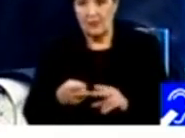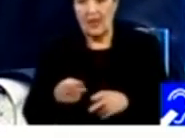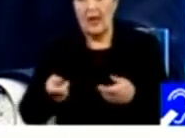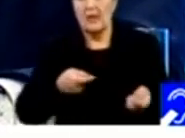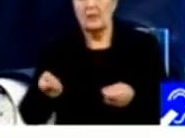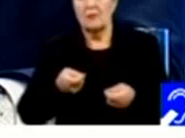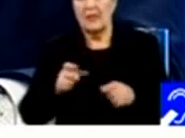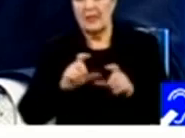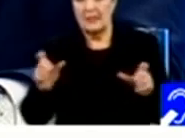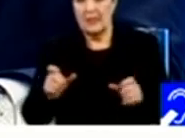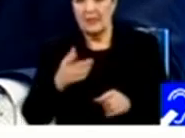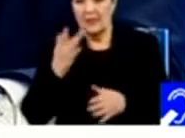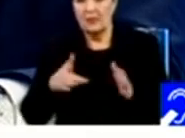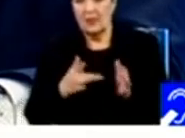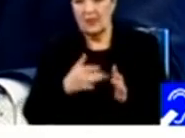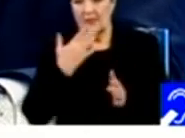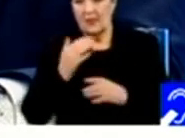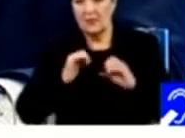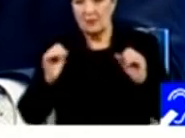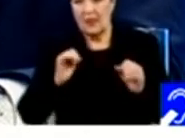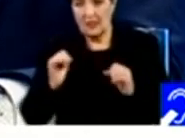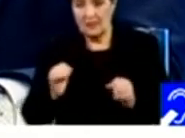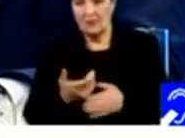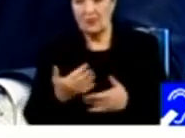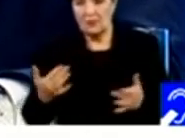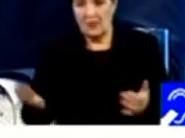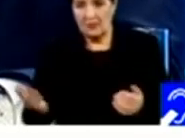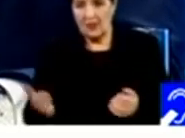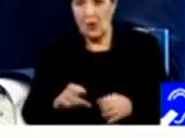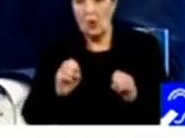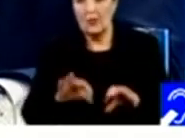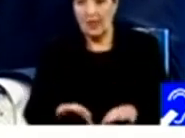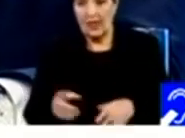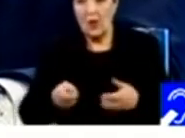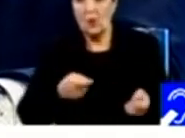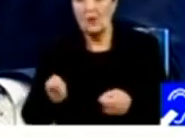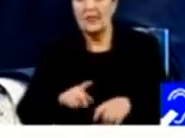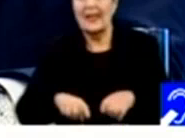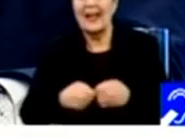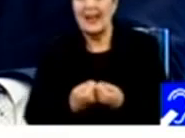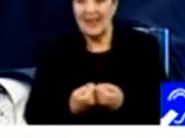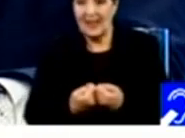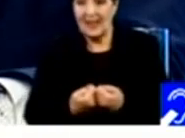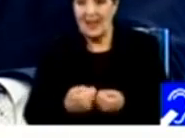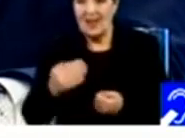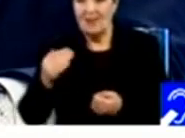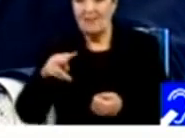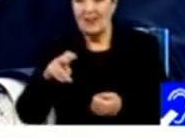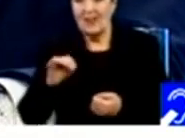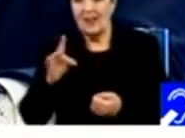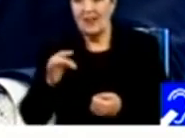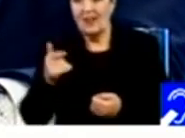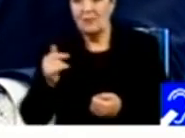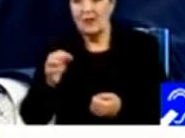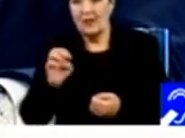administrative pentru aplasarea Centrului Național de Medicină Sportivă, Altmed și așa mai departe. Hotărârea guvernului încălca flagrant planul urbanistic general